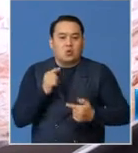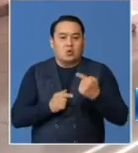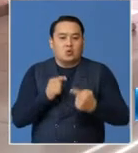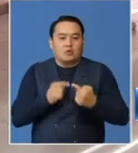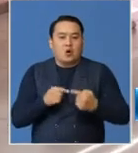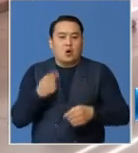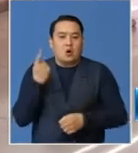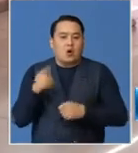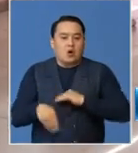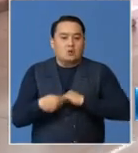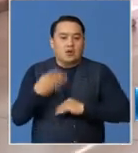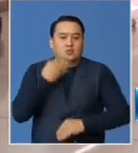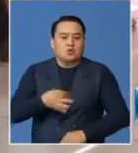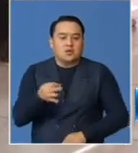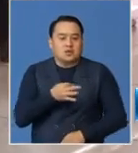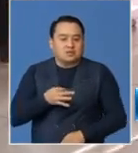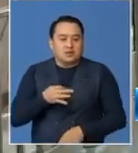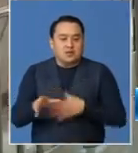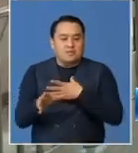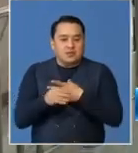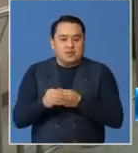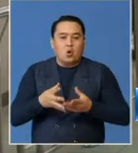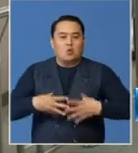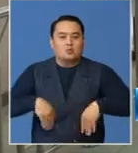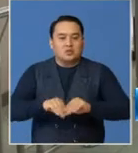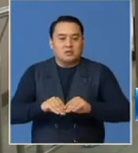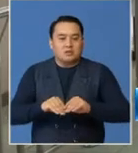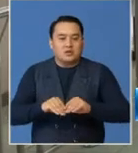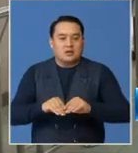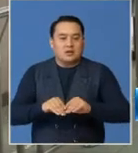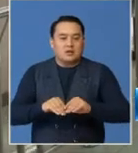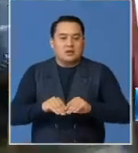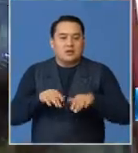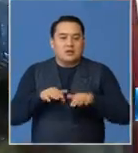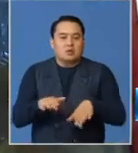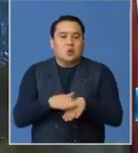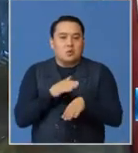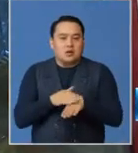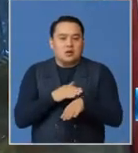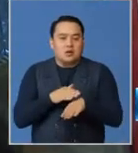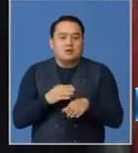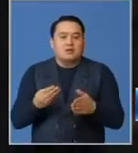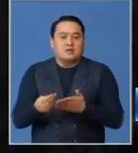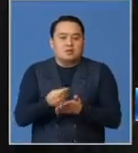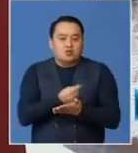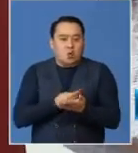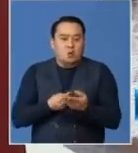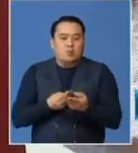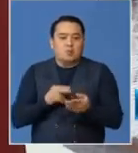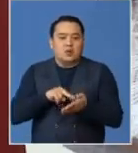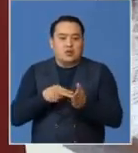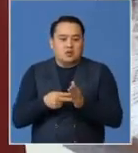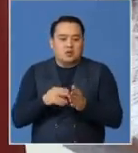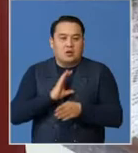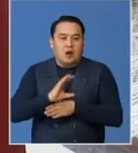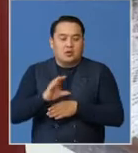противодействию коррупции по Алматинской области совместно с общественным объединением «Эзгиликте-Эстер». Отметим, вырученные средства планируют направить